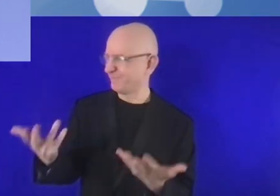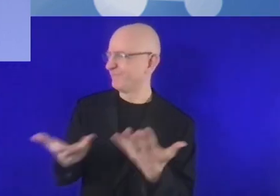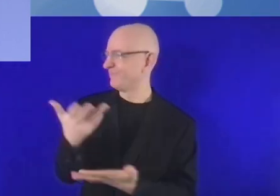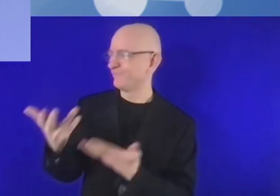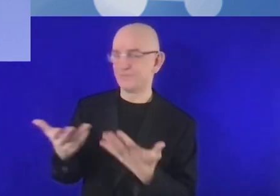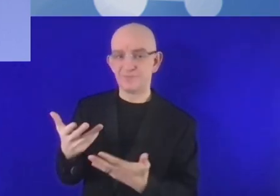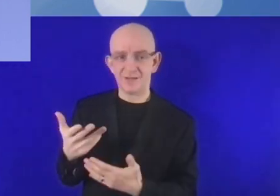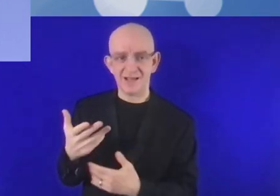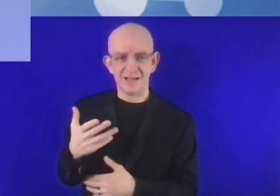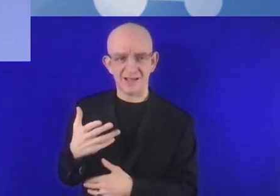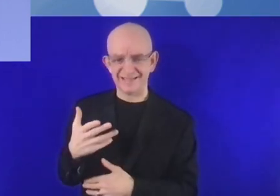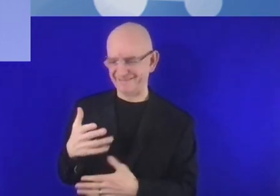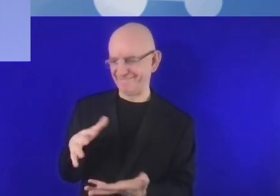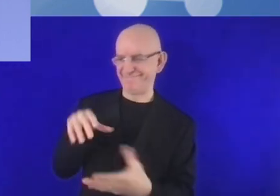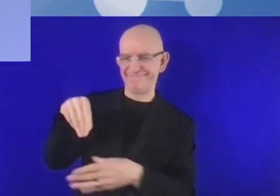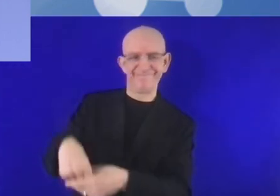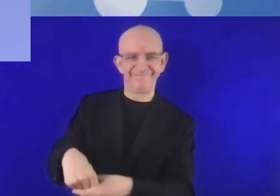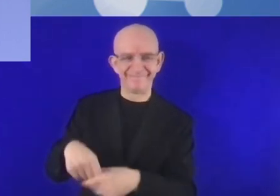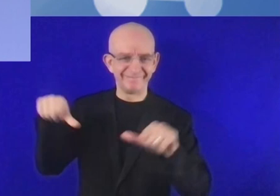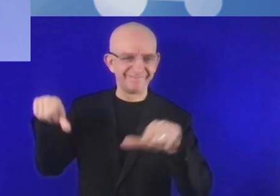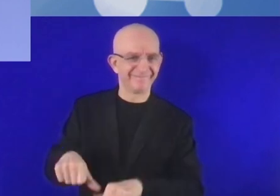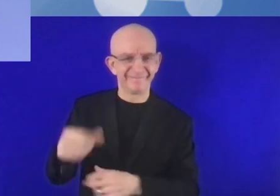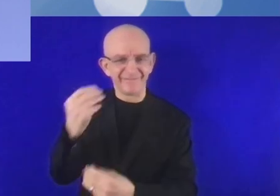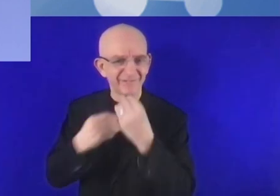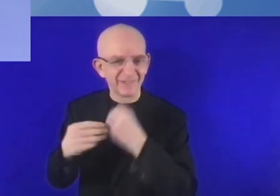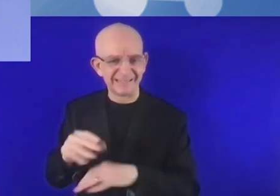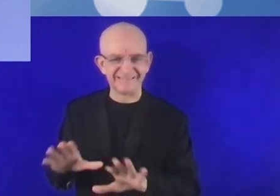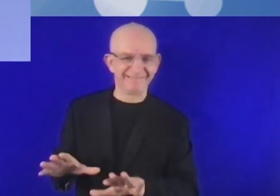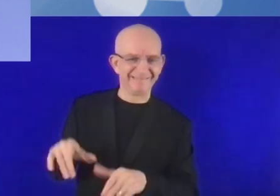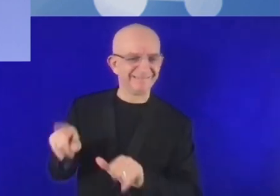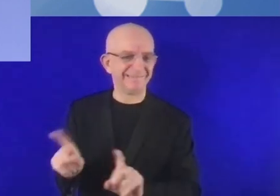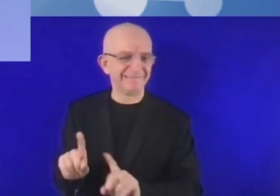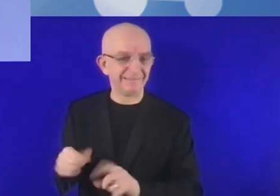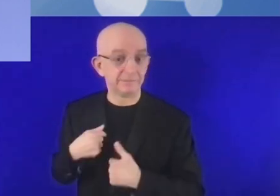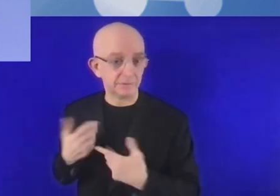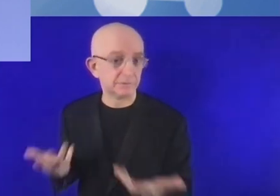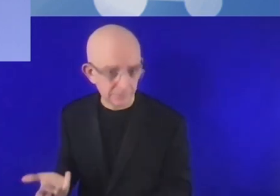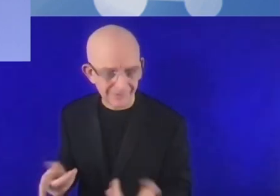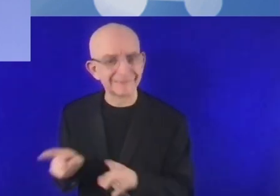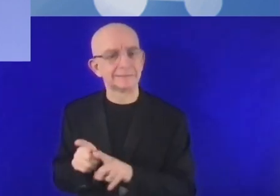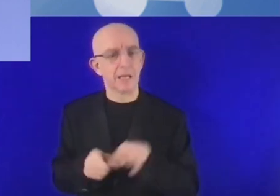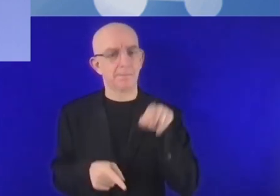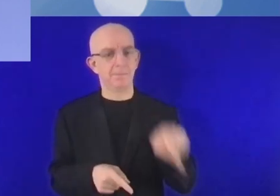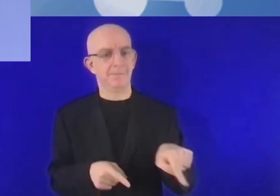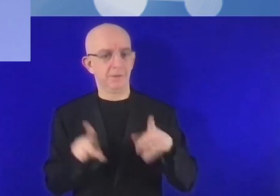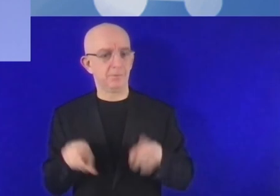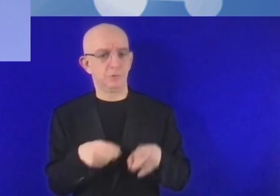najbardziej wyrafinowany sposób odżywiania się. Myślę, że powinniśmy dbać o to, aby